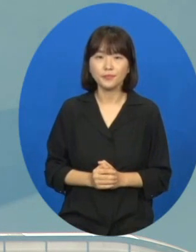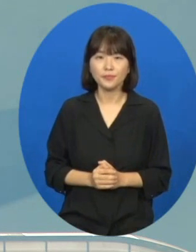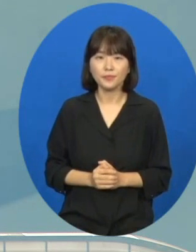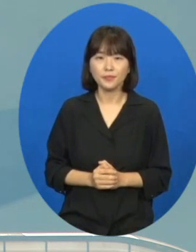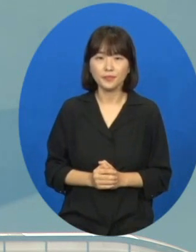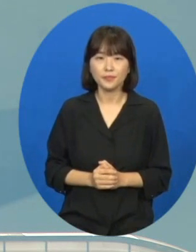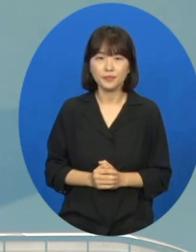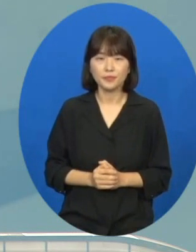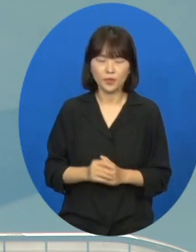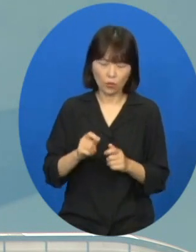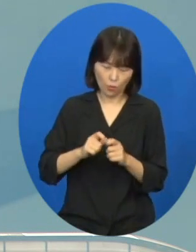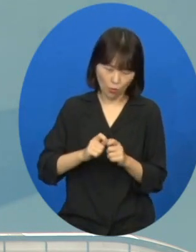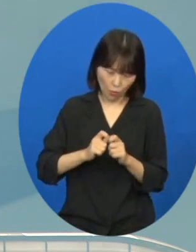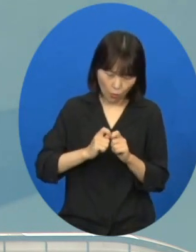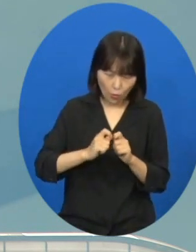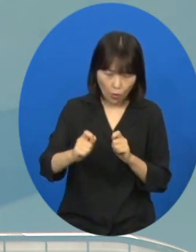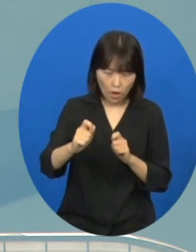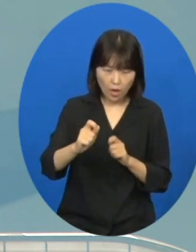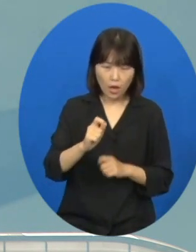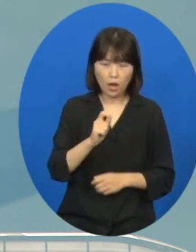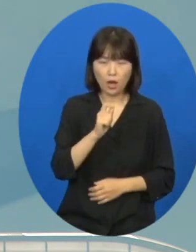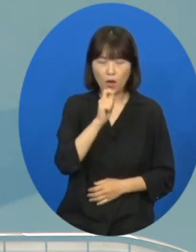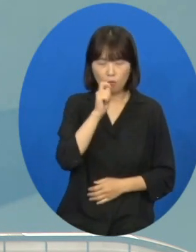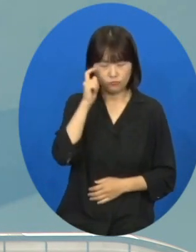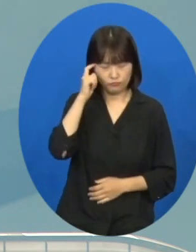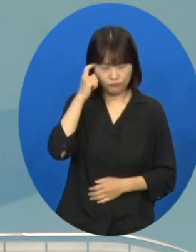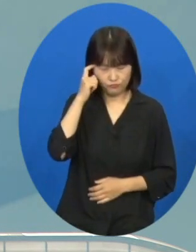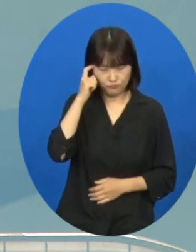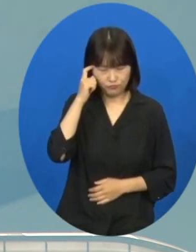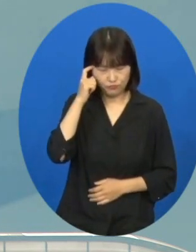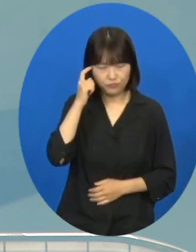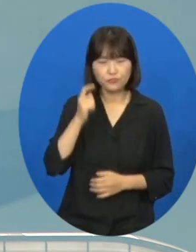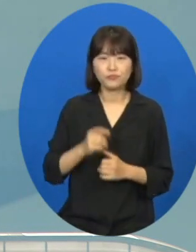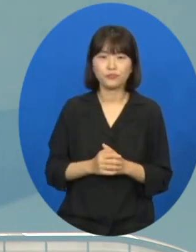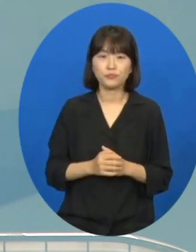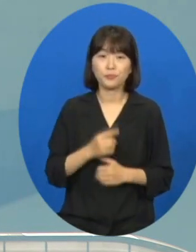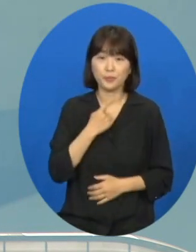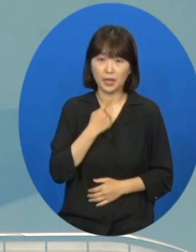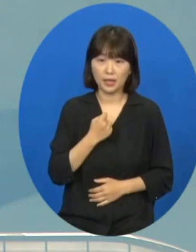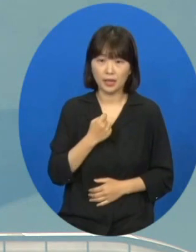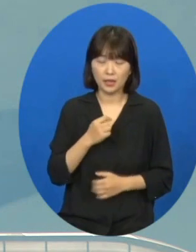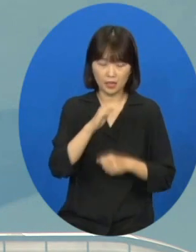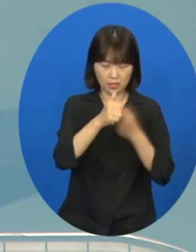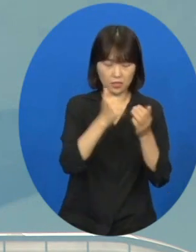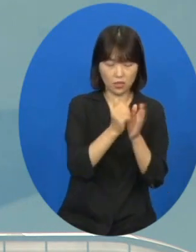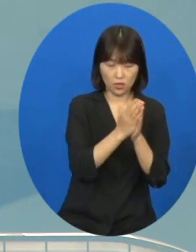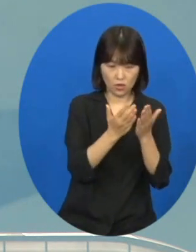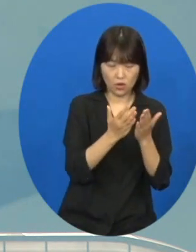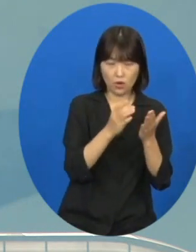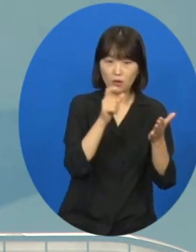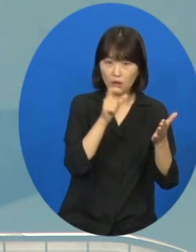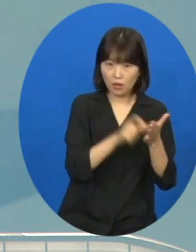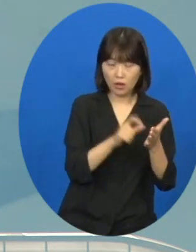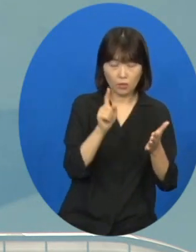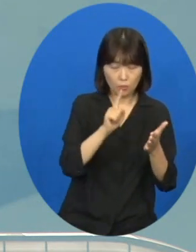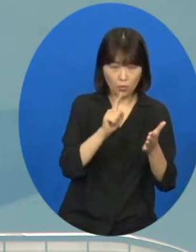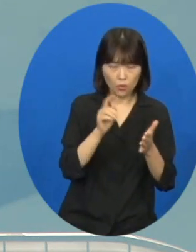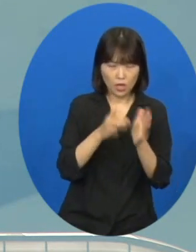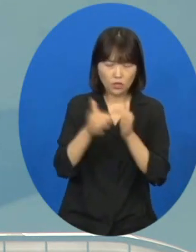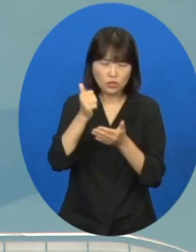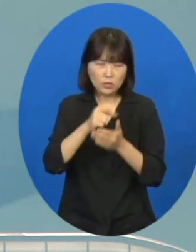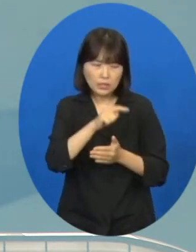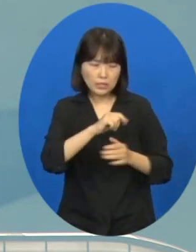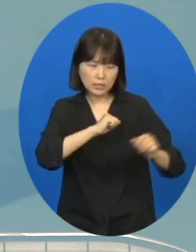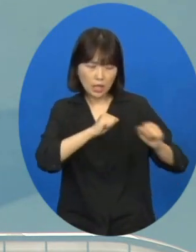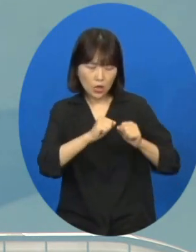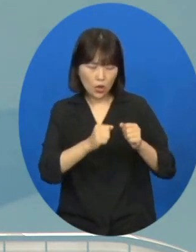참 오랜 시간 묵상하고 또 묵상했습니다. 성경이 말하는 예수님이 그 일을 기뻐하고